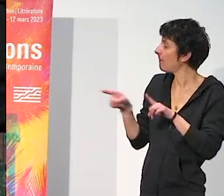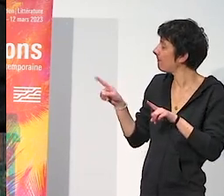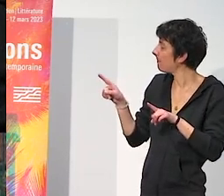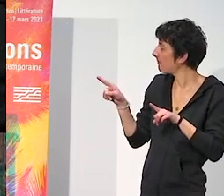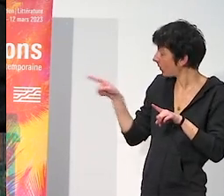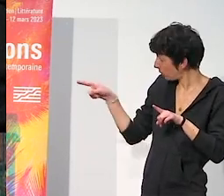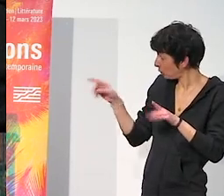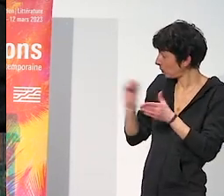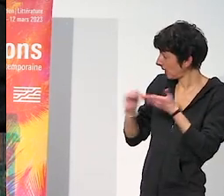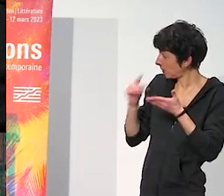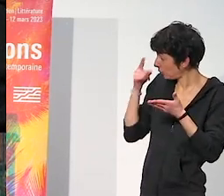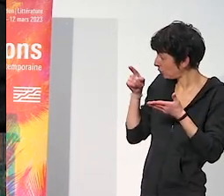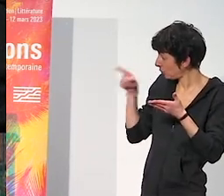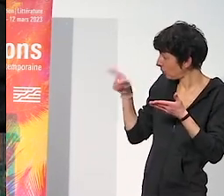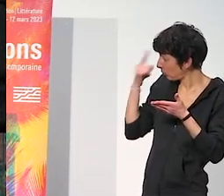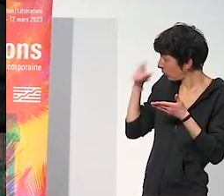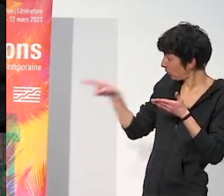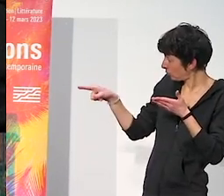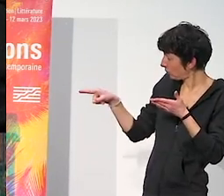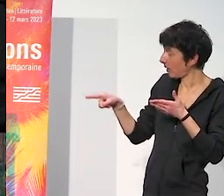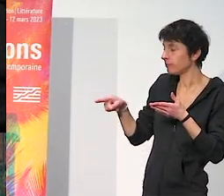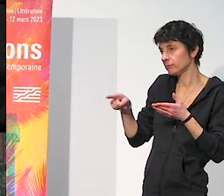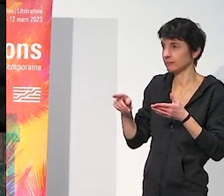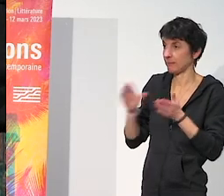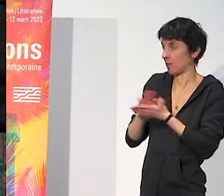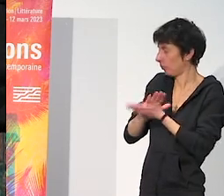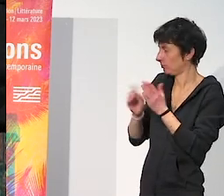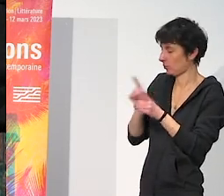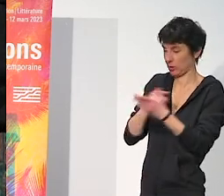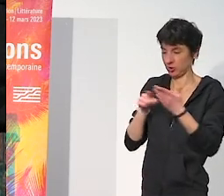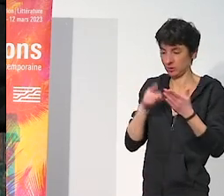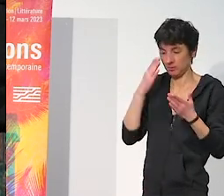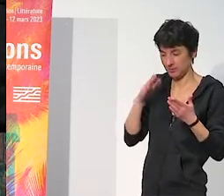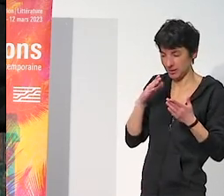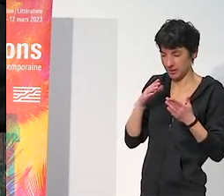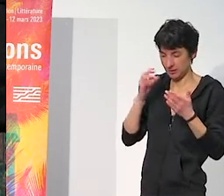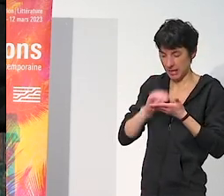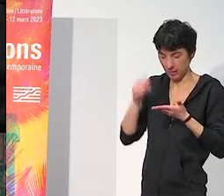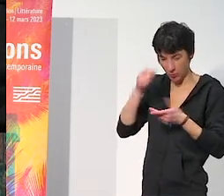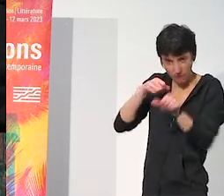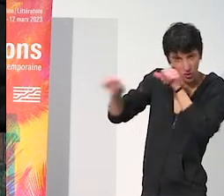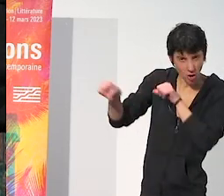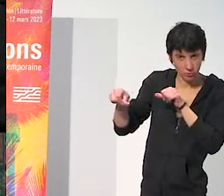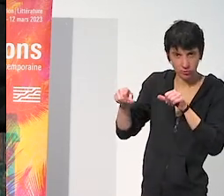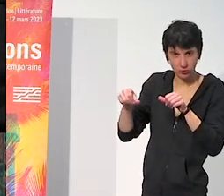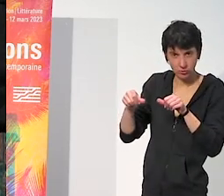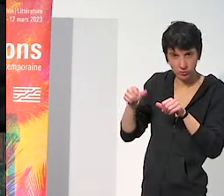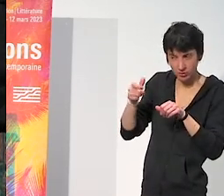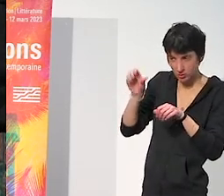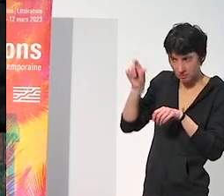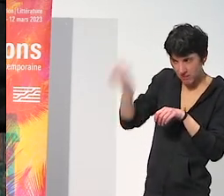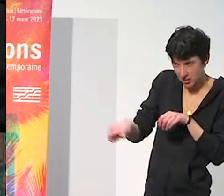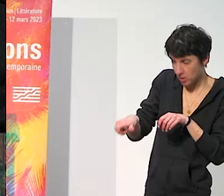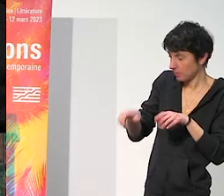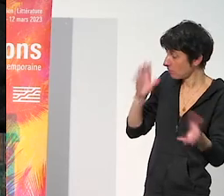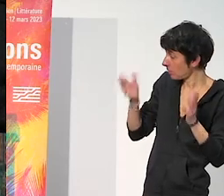est-ce que vous écrivez pour vous, et si on écrit, pardon, pour se venger toujours de quelque chose ou de quelqu'un, est-ce que vous